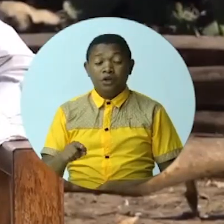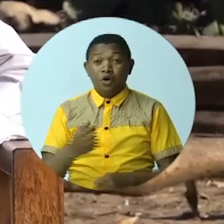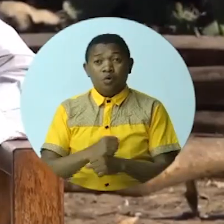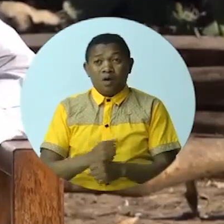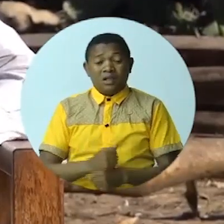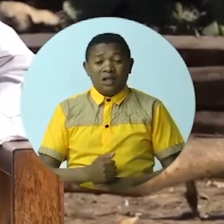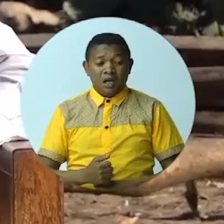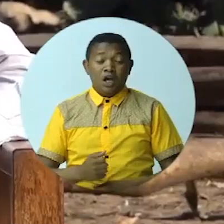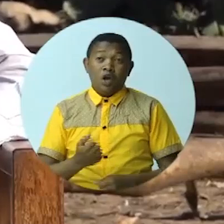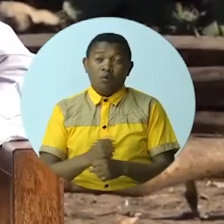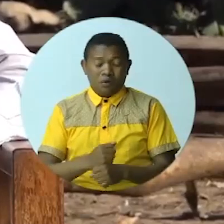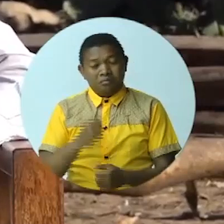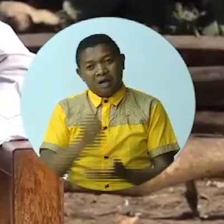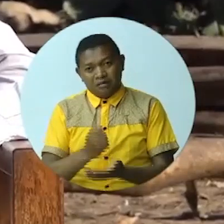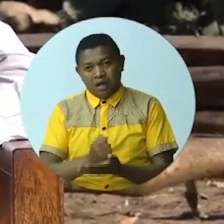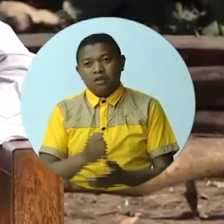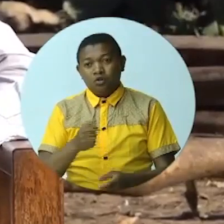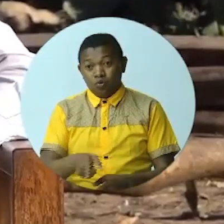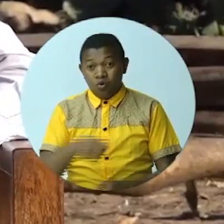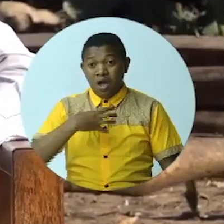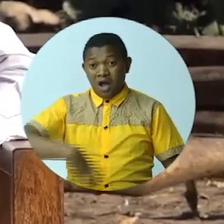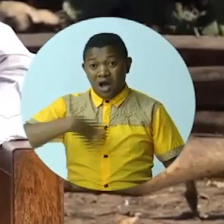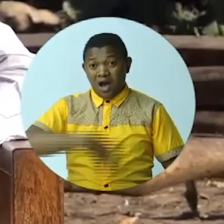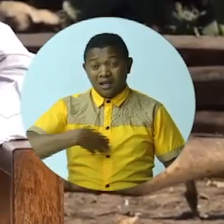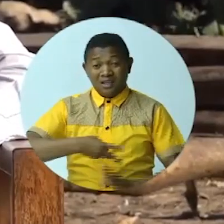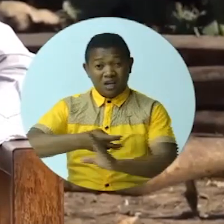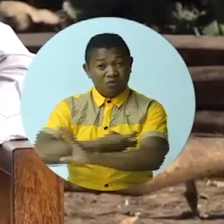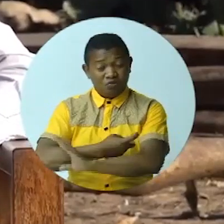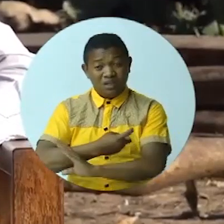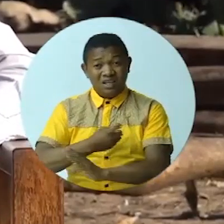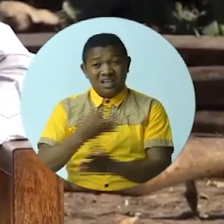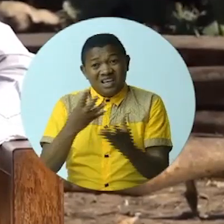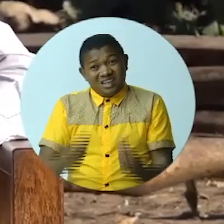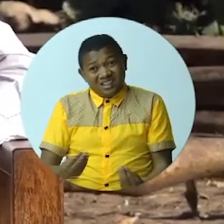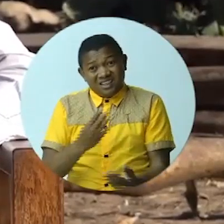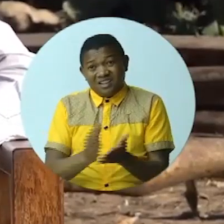resitsika tanteraka ny coronavirus na ny covid-19